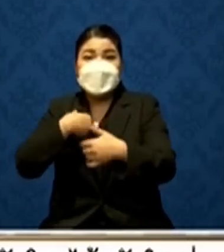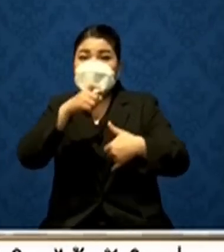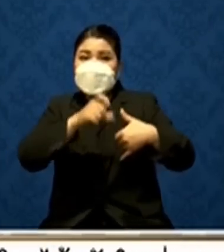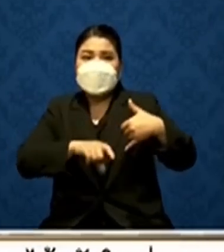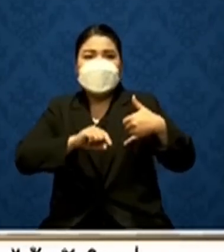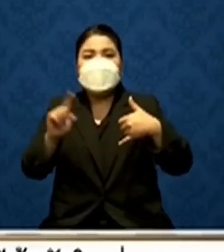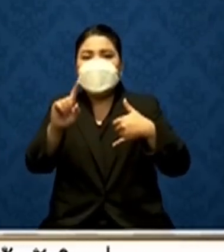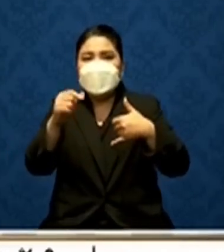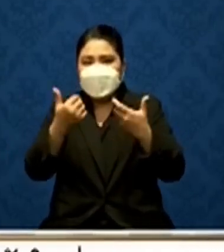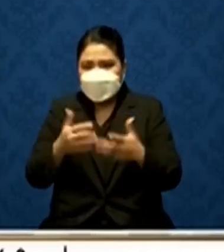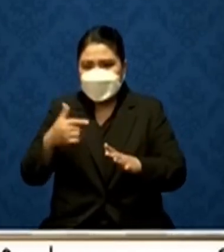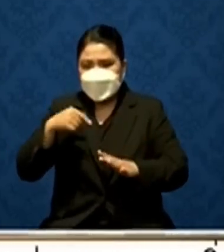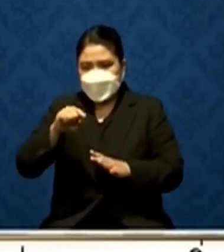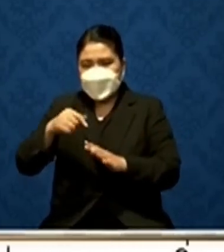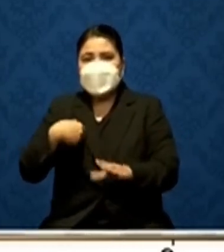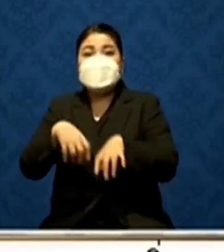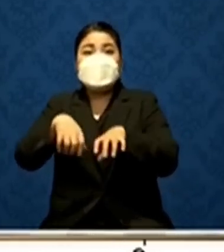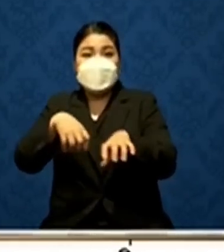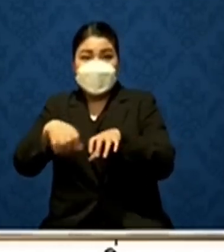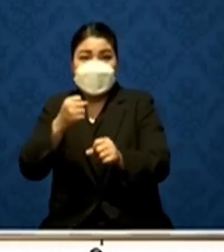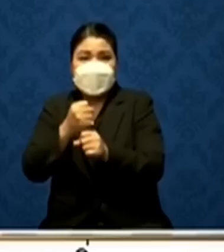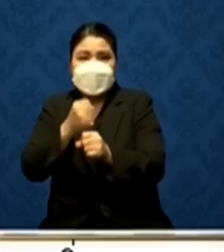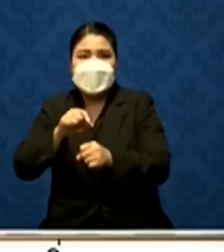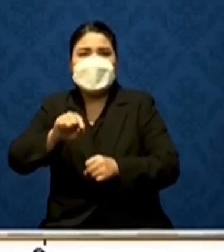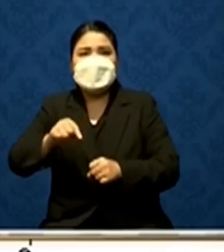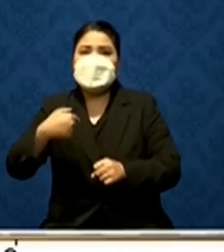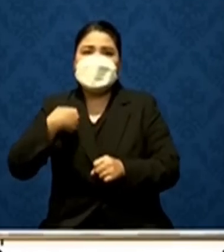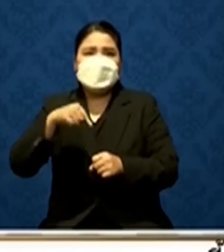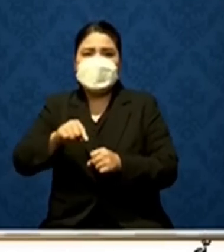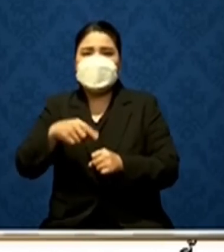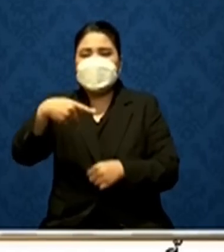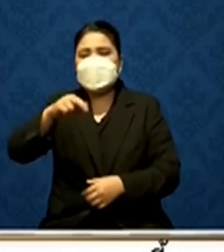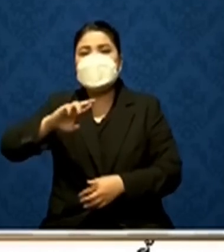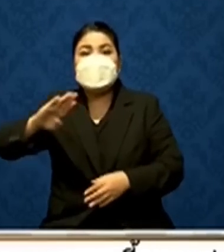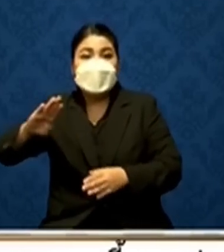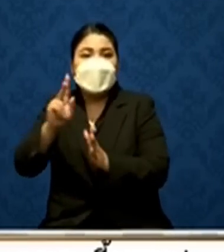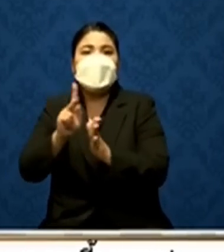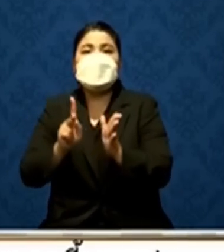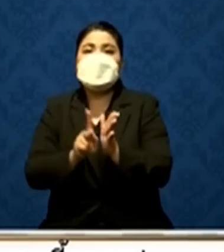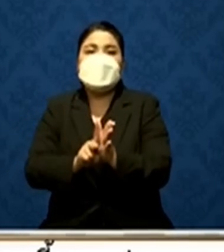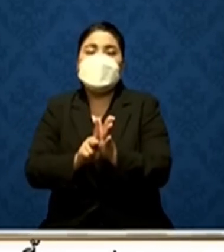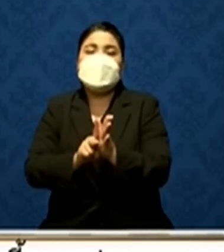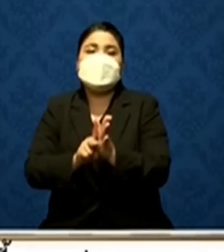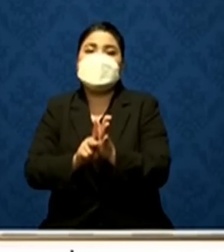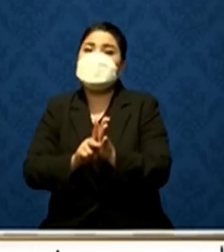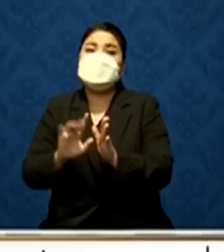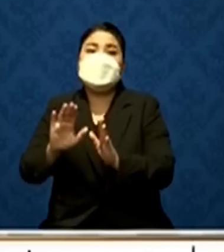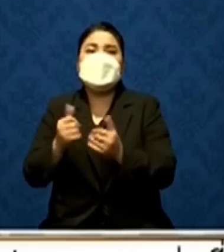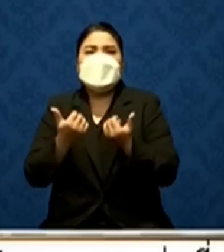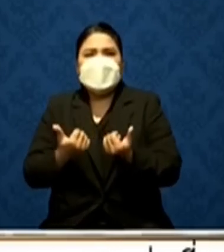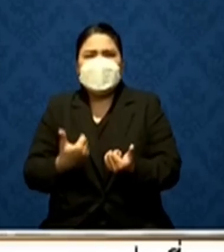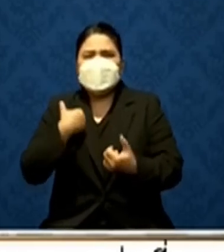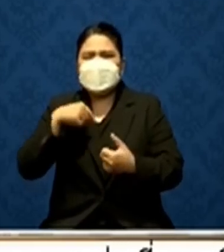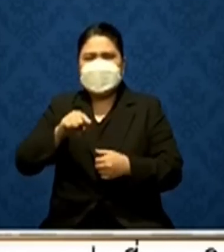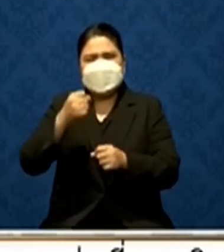การจงใจปฏิบัติหน้าที่หรือใช้อำนาจขัดต่อบทบัญญัติรัฐธรรมนูญและกฎหมายมีความประพฤติ